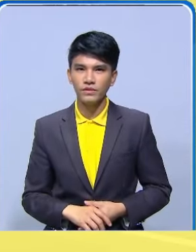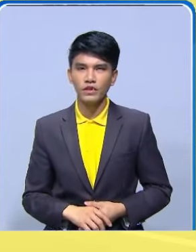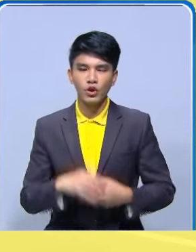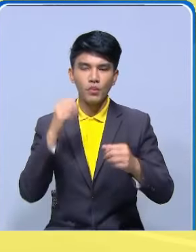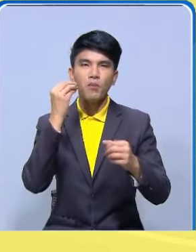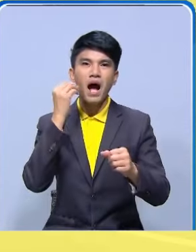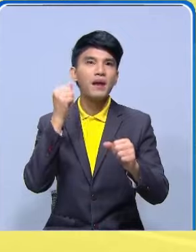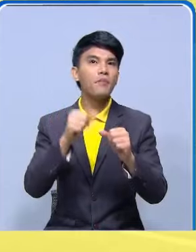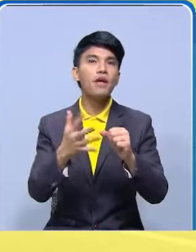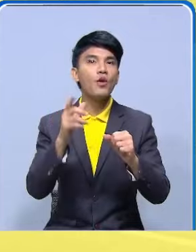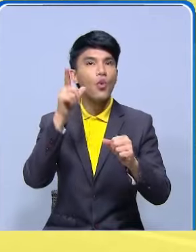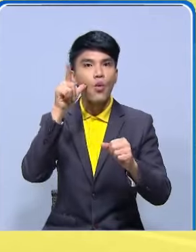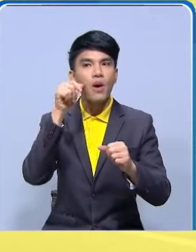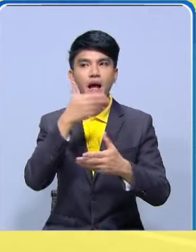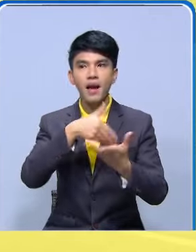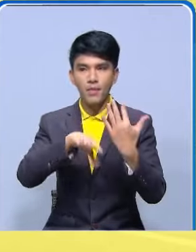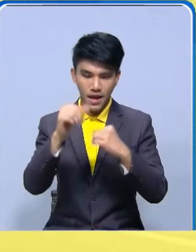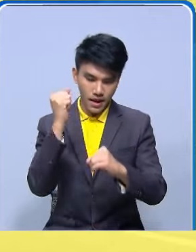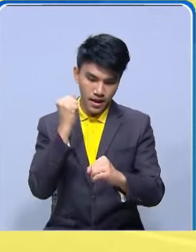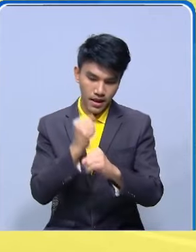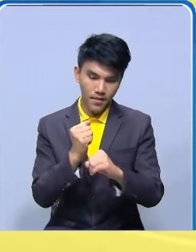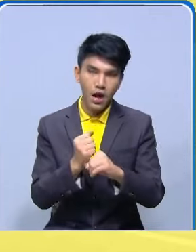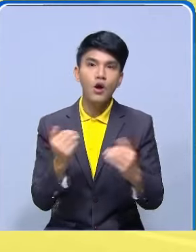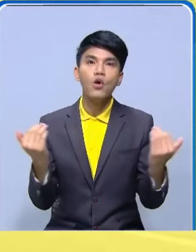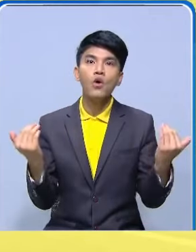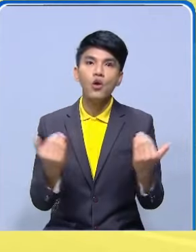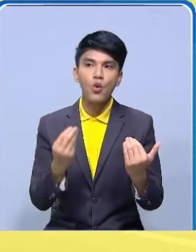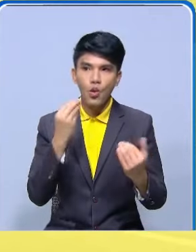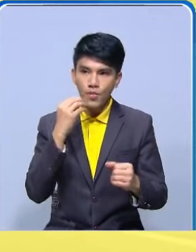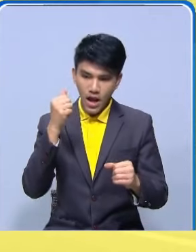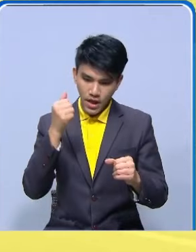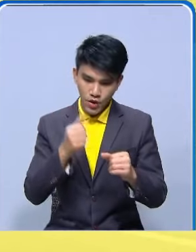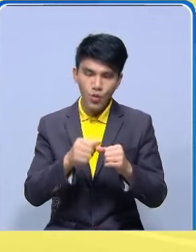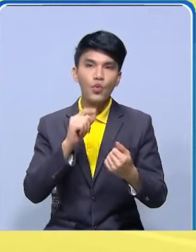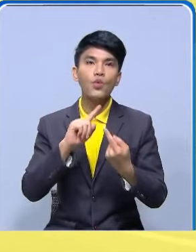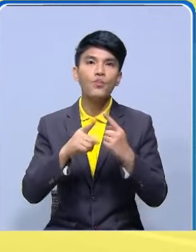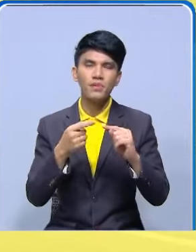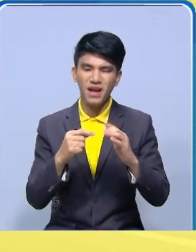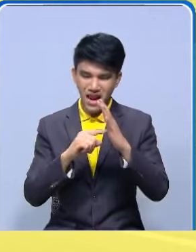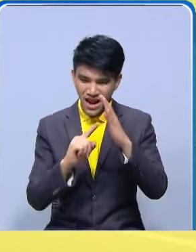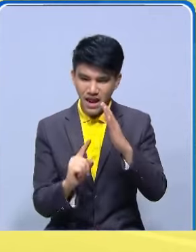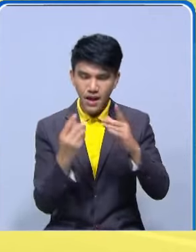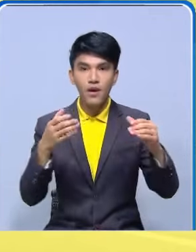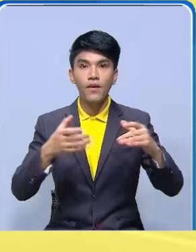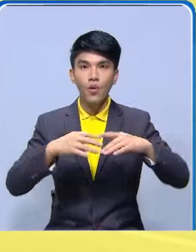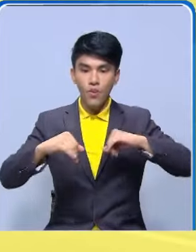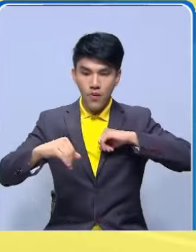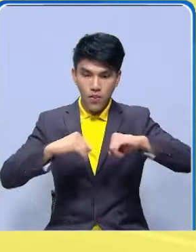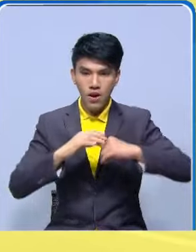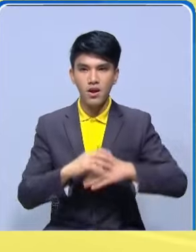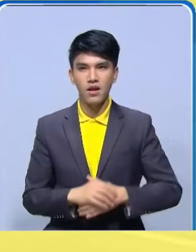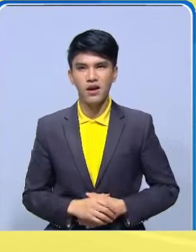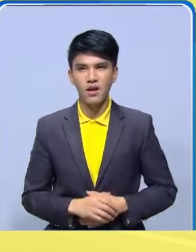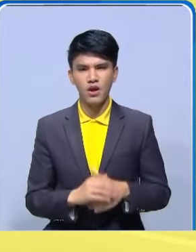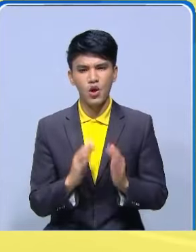นะแม่เนี่ยออกไปทำทำงานนอกบ้านลูกชายอยู่บ้านกับเพื่อนๆเริ่มแรกเนี่ยกลุ่มวัยรุ่นที่ก่อเหตุมากันแค่